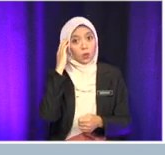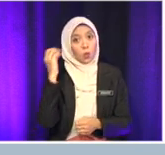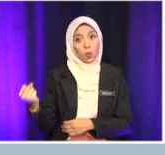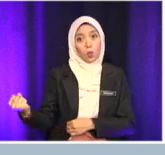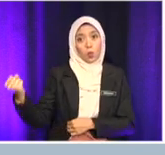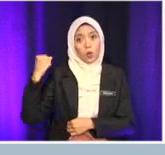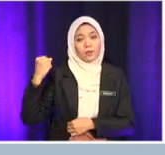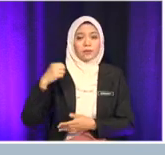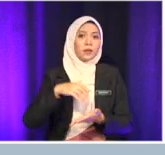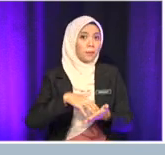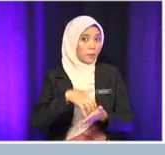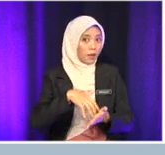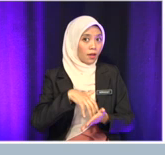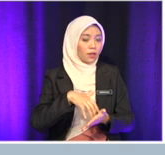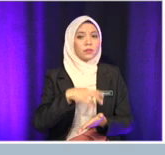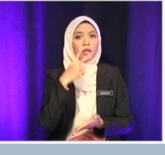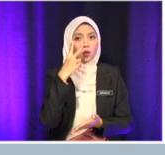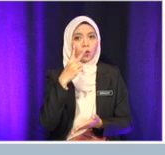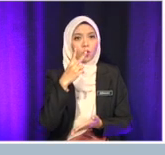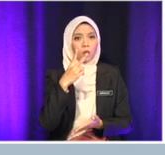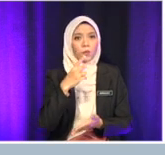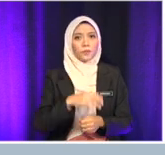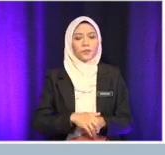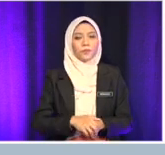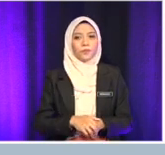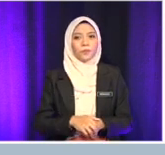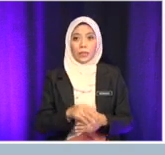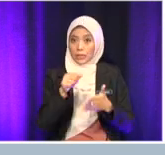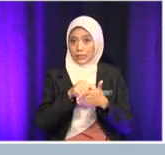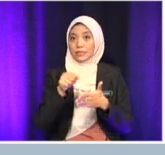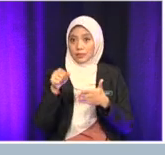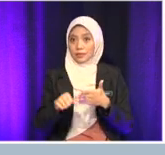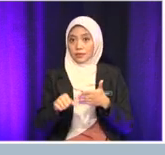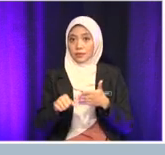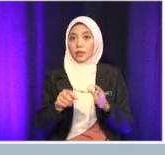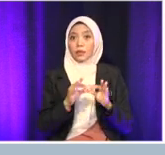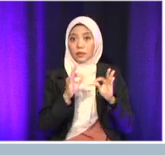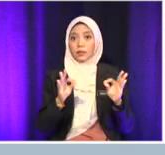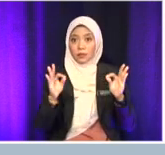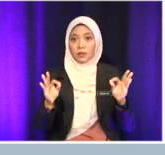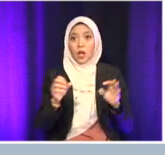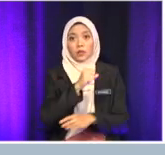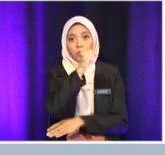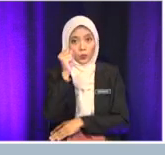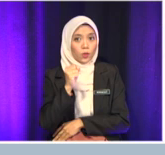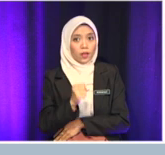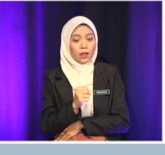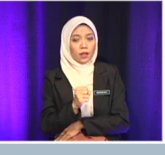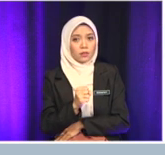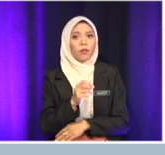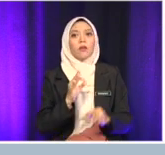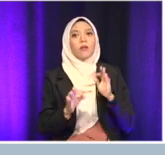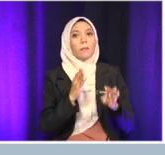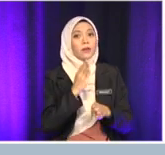lemah kita perlu lihat dari segi kesimpulan kalau kesimpulan sesuatu hujan itu adalah benar